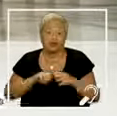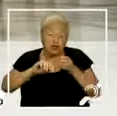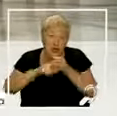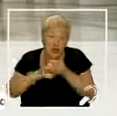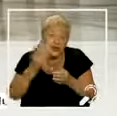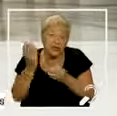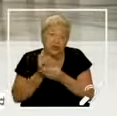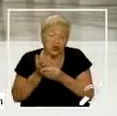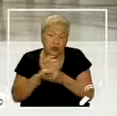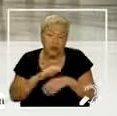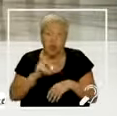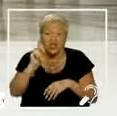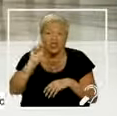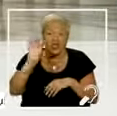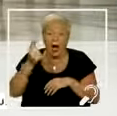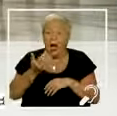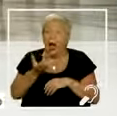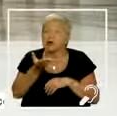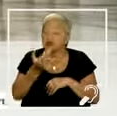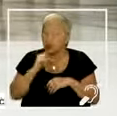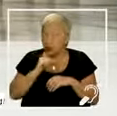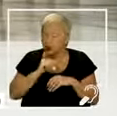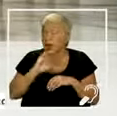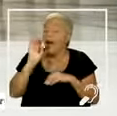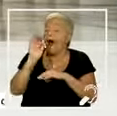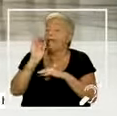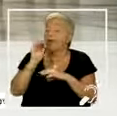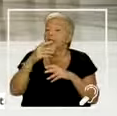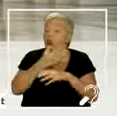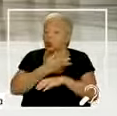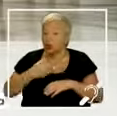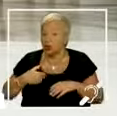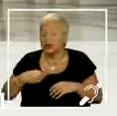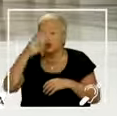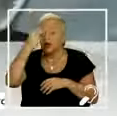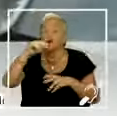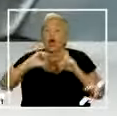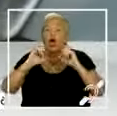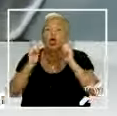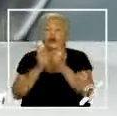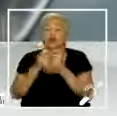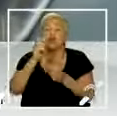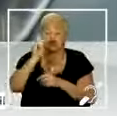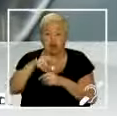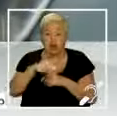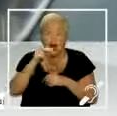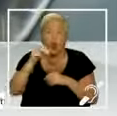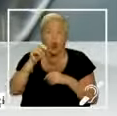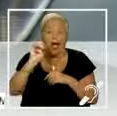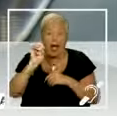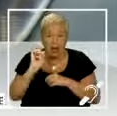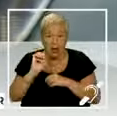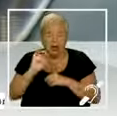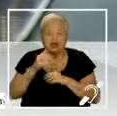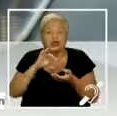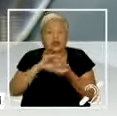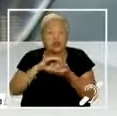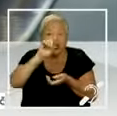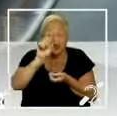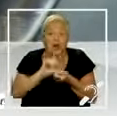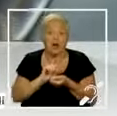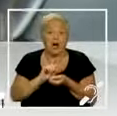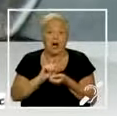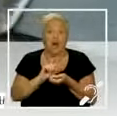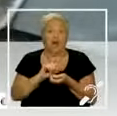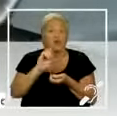Bună ziua, DNA a cerut instanței Curții de Apel București să sesizeze Curtea de Justiție a UE și să întrebe dacă trebuie